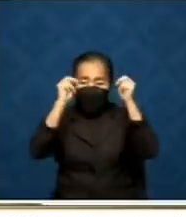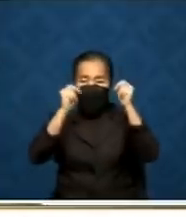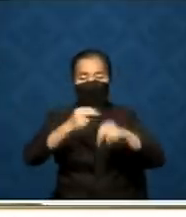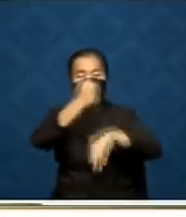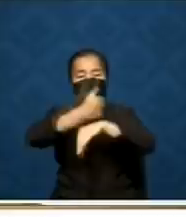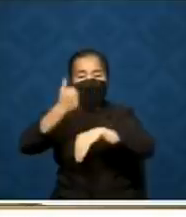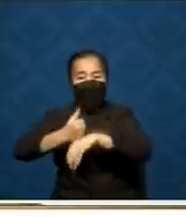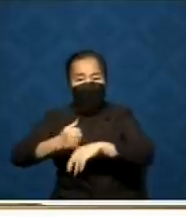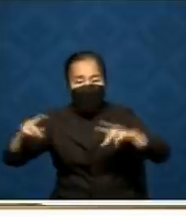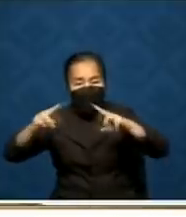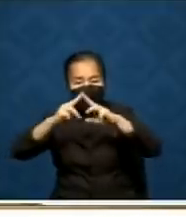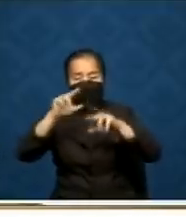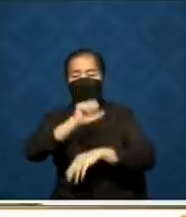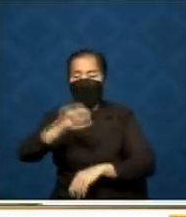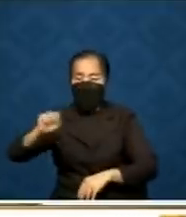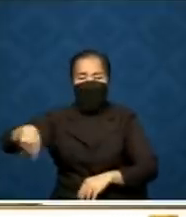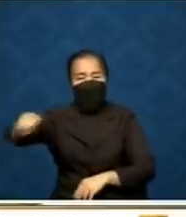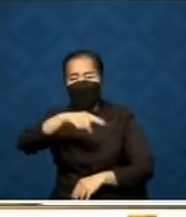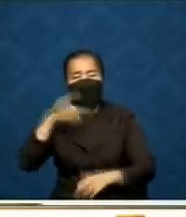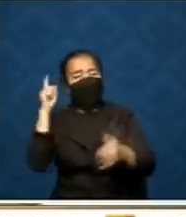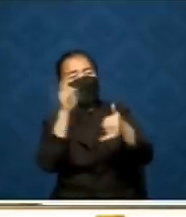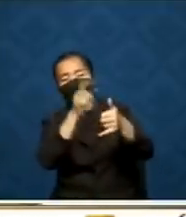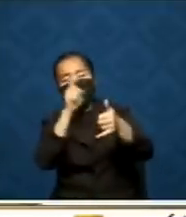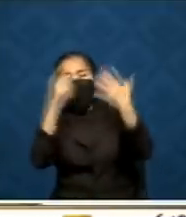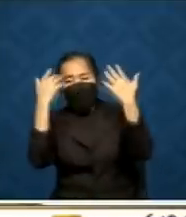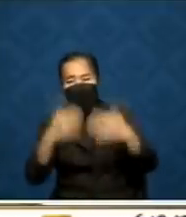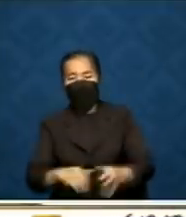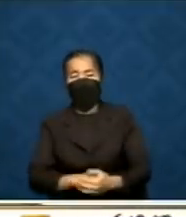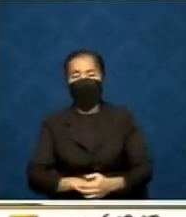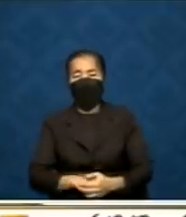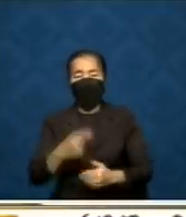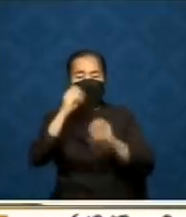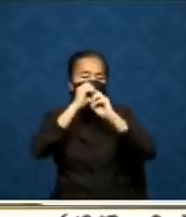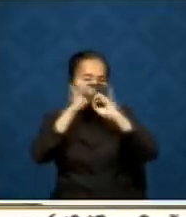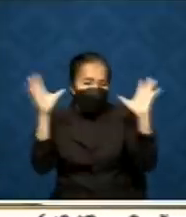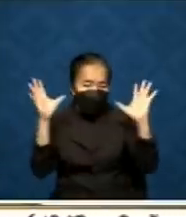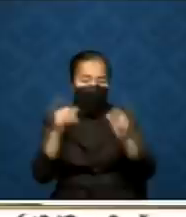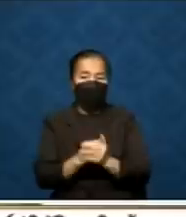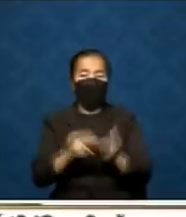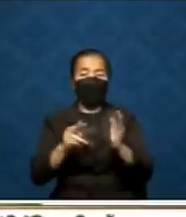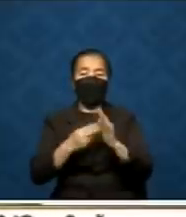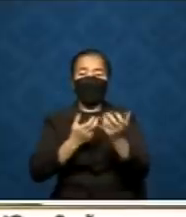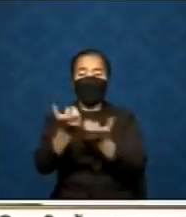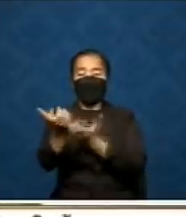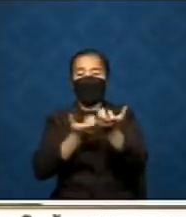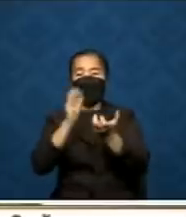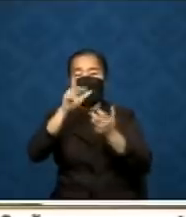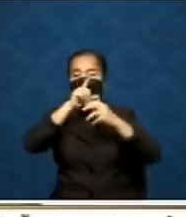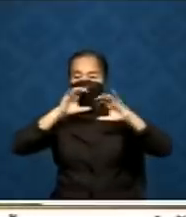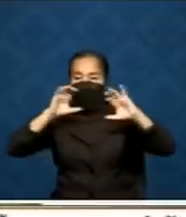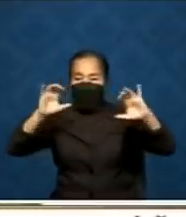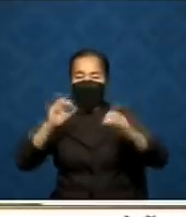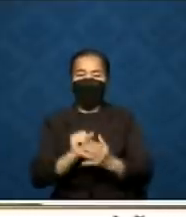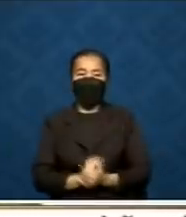สอนเขาถามกันทั้งวันน่ะ4วันมานี่นี่ก็ชัดเจนว่าเป็นความล้มเหลวของรัฐ